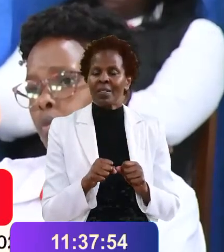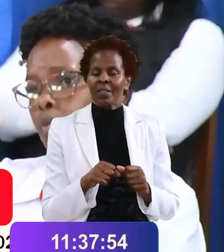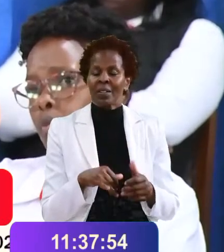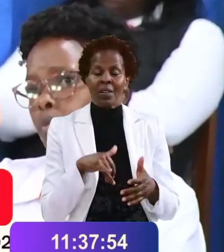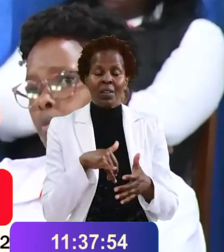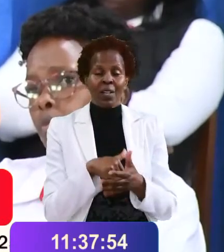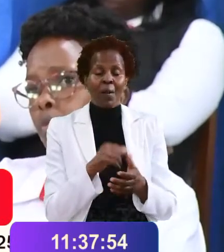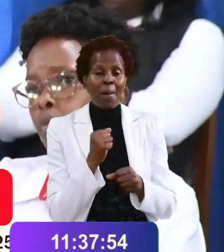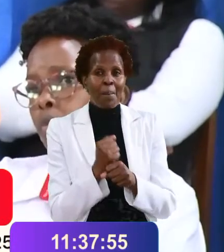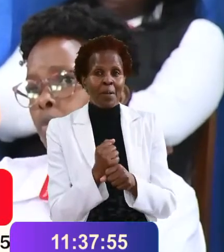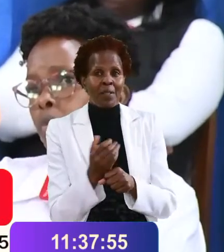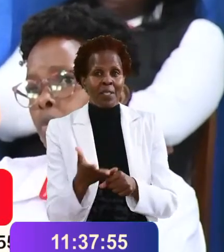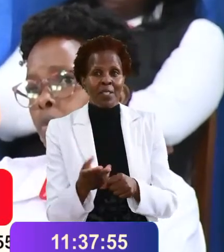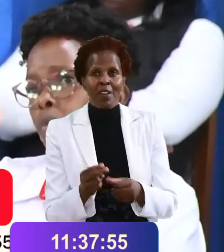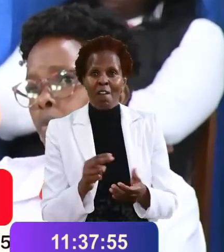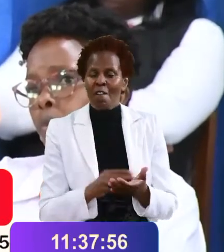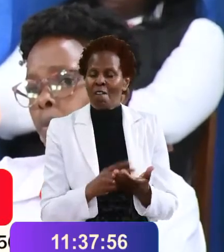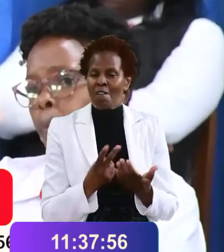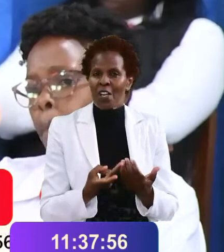ndio wanafeli.